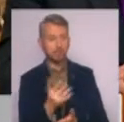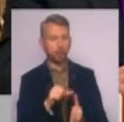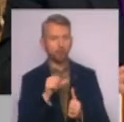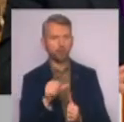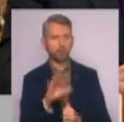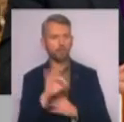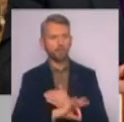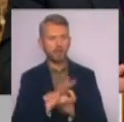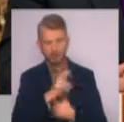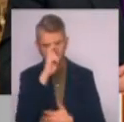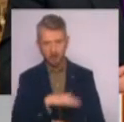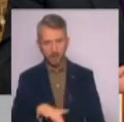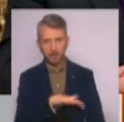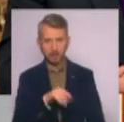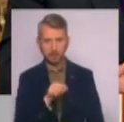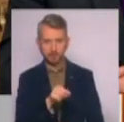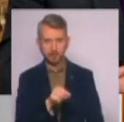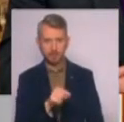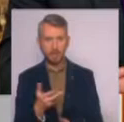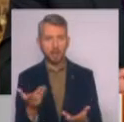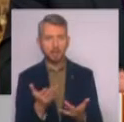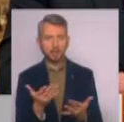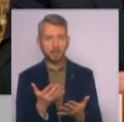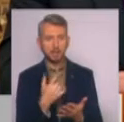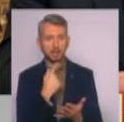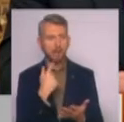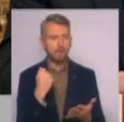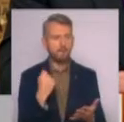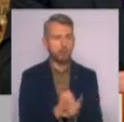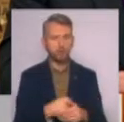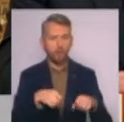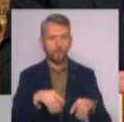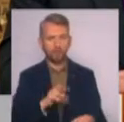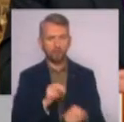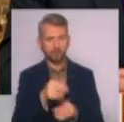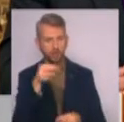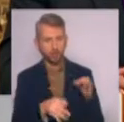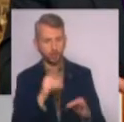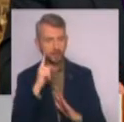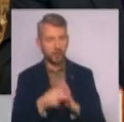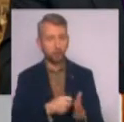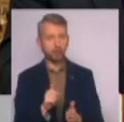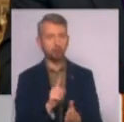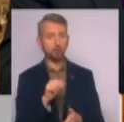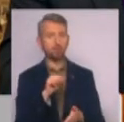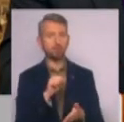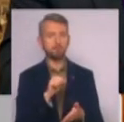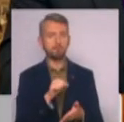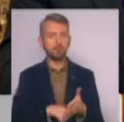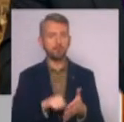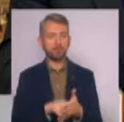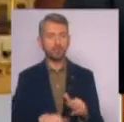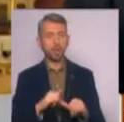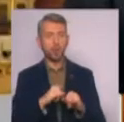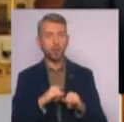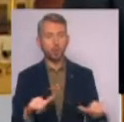в західних країнах, винесено вироків через суд і встановлено, що причина